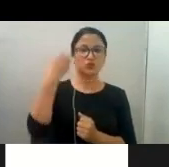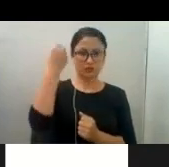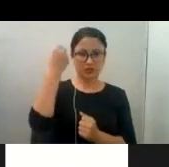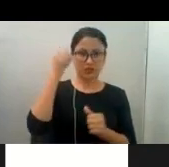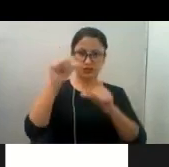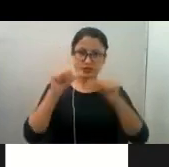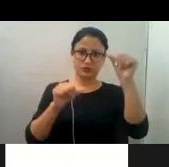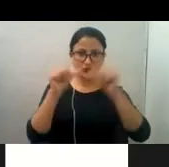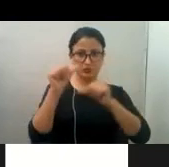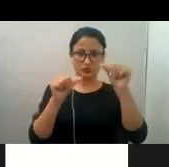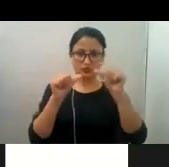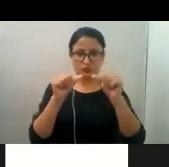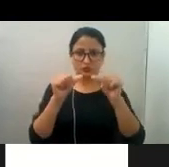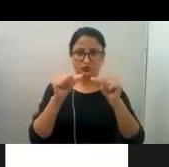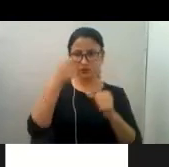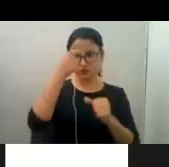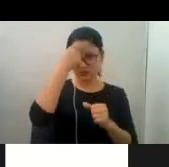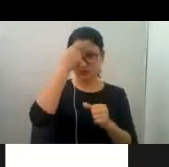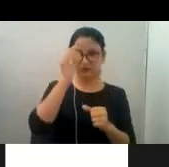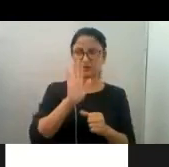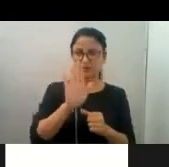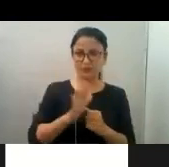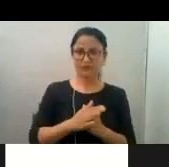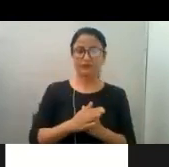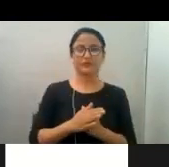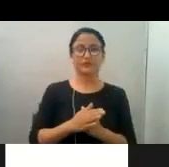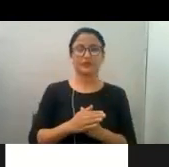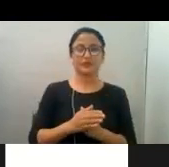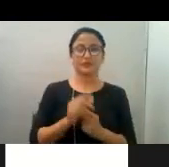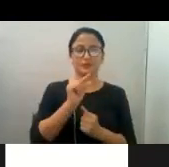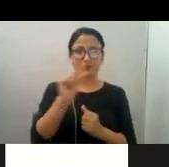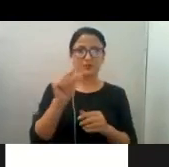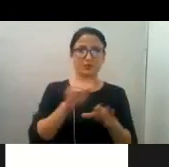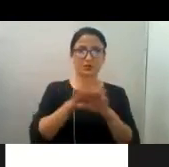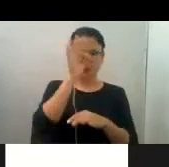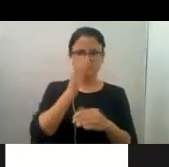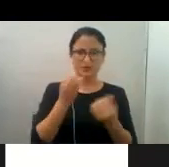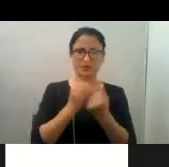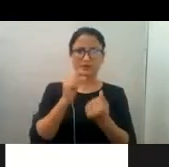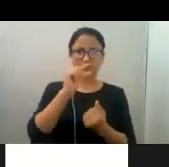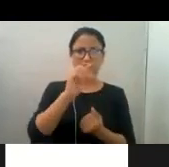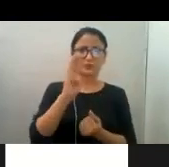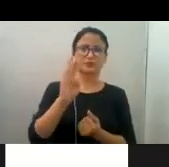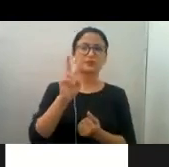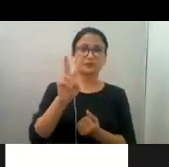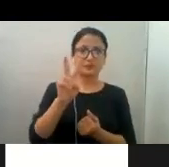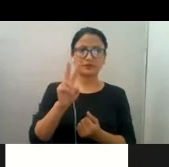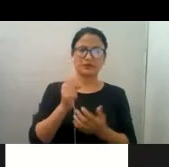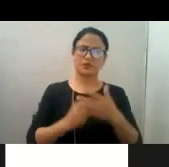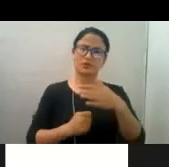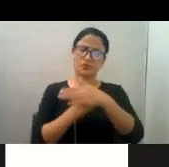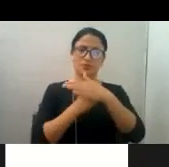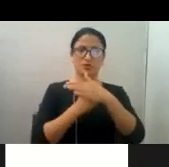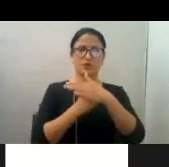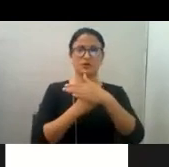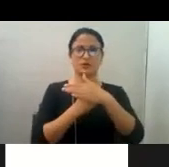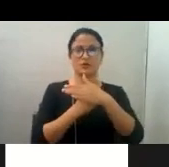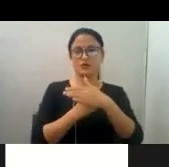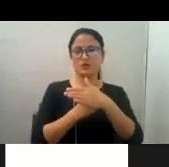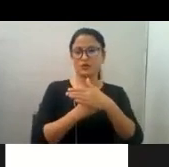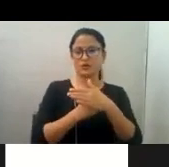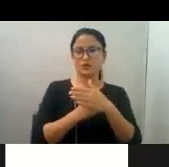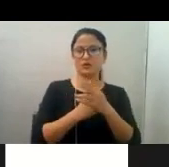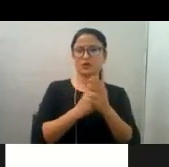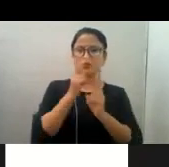जुन सुसाइडको प्रब्लम छ जुन सुसाइडको केसहरू चाहिँ विशेष गरी जिबिबी नै मेन कज हो भन्ने कुरा चाहिँ हामीले